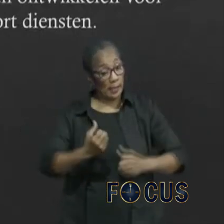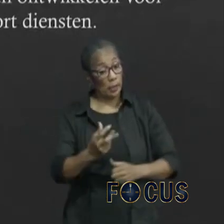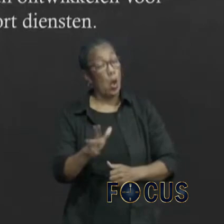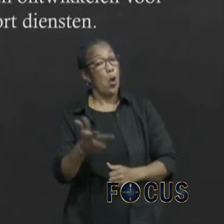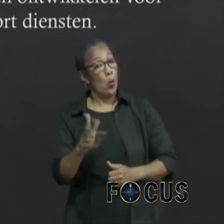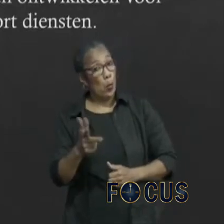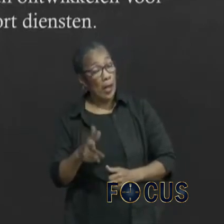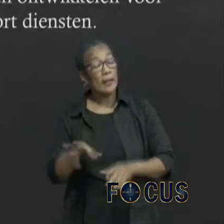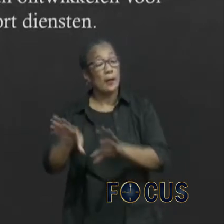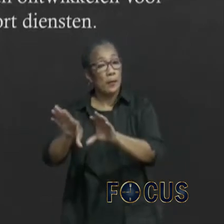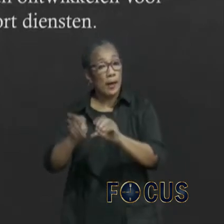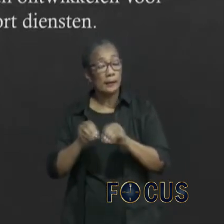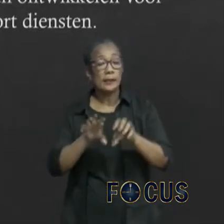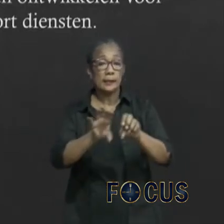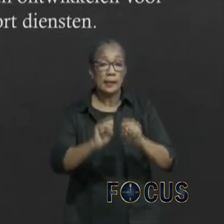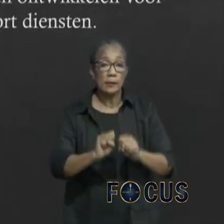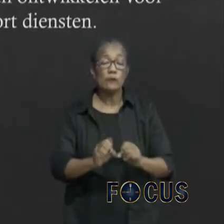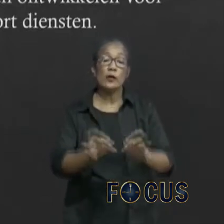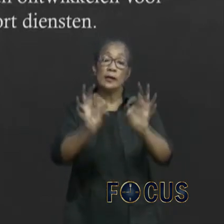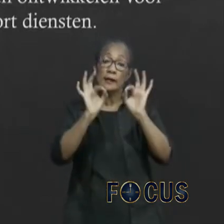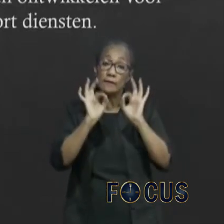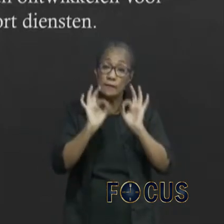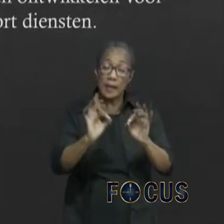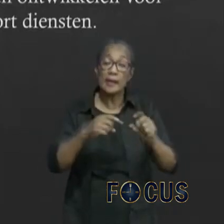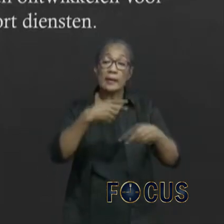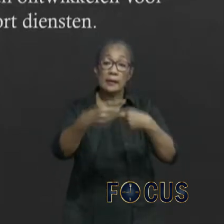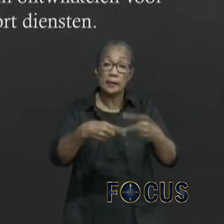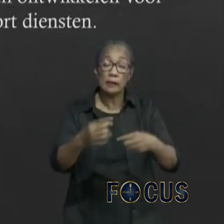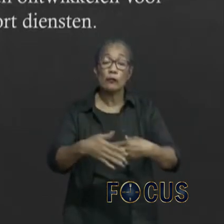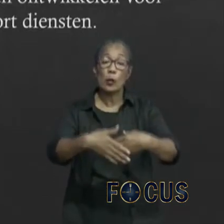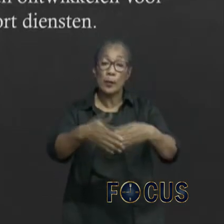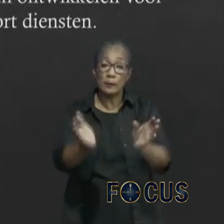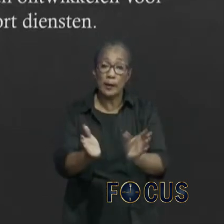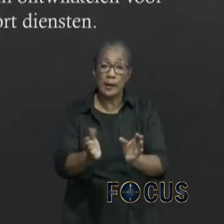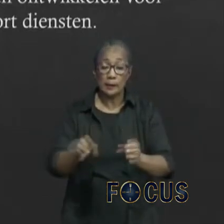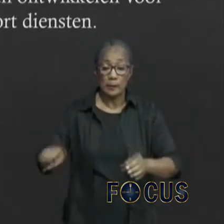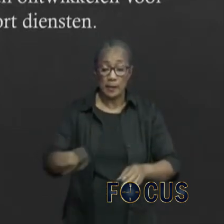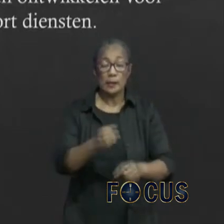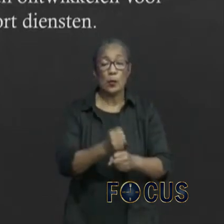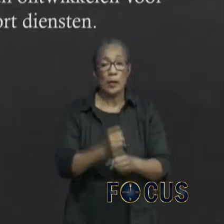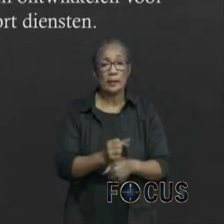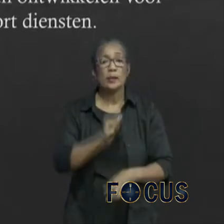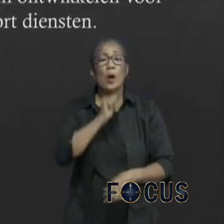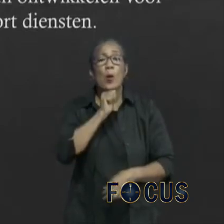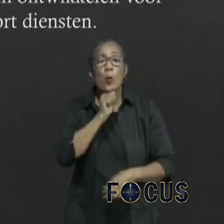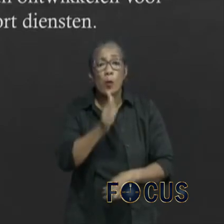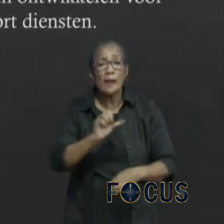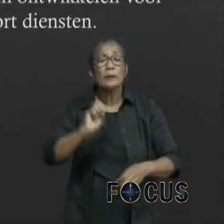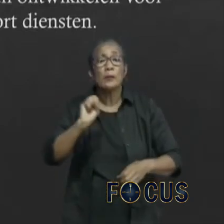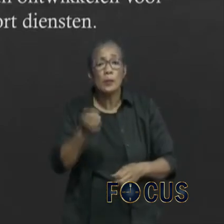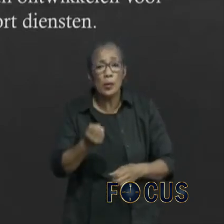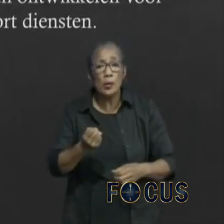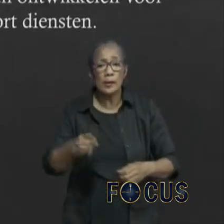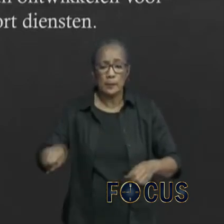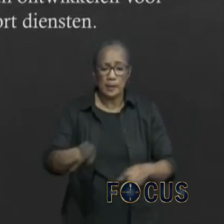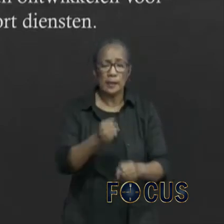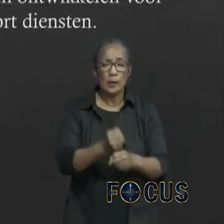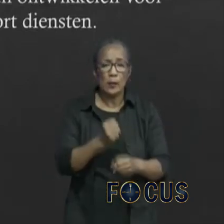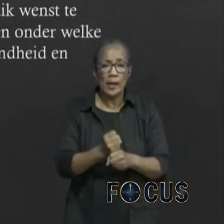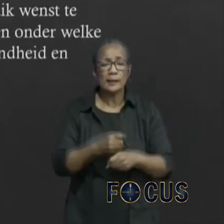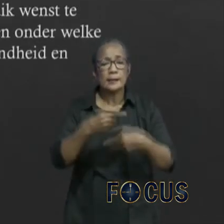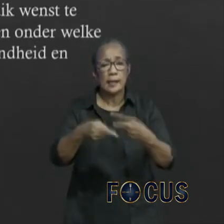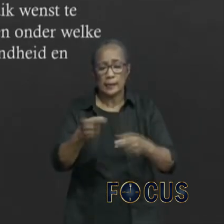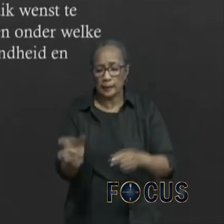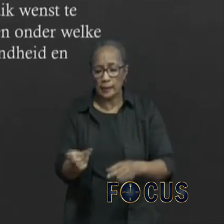maatregelen getroffen worden voor een veilige reis voor reizigers en openbaar vervoer medewerkers. Wat mogen reiziger en medewerkers van elkaar